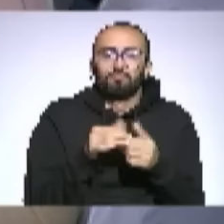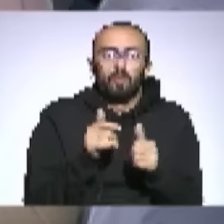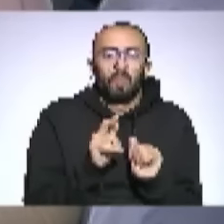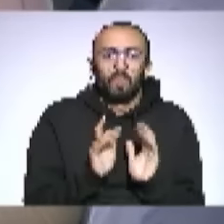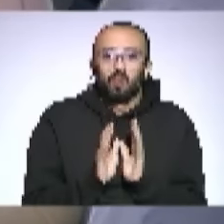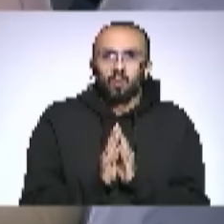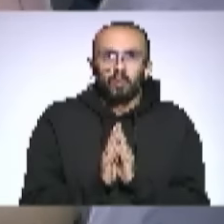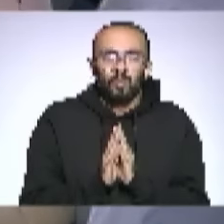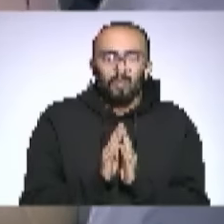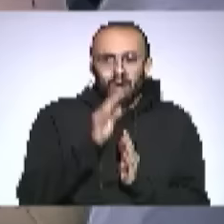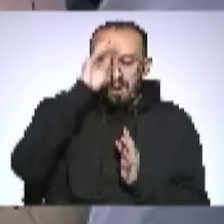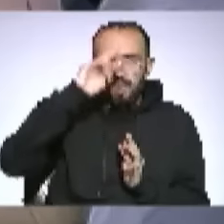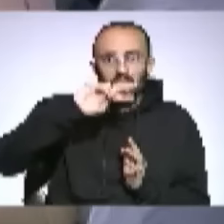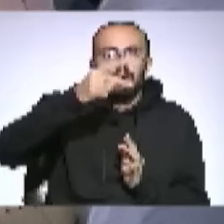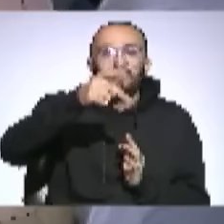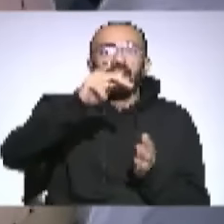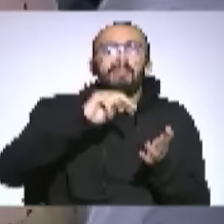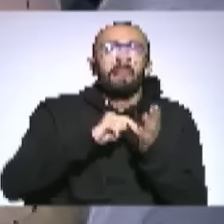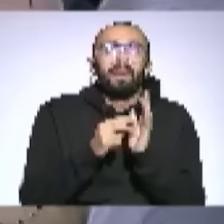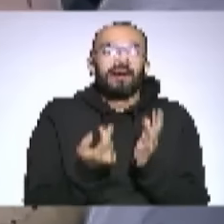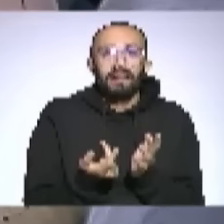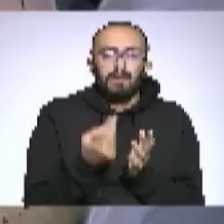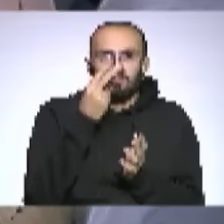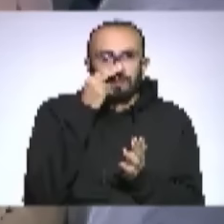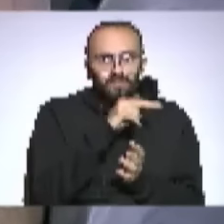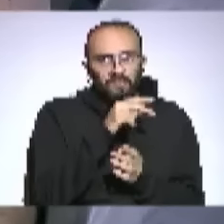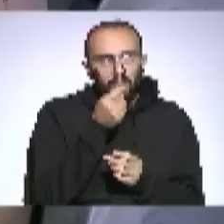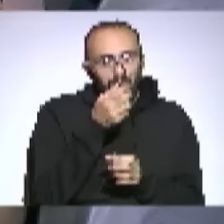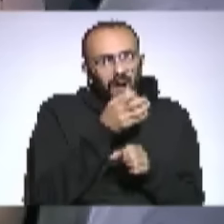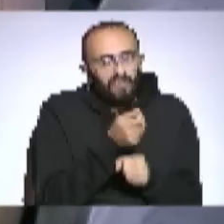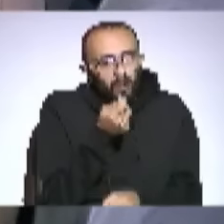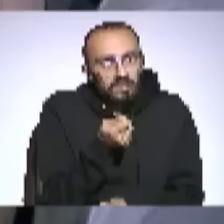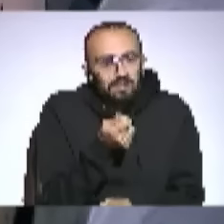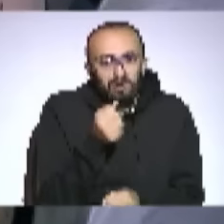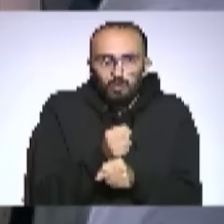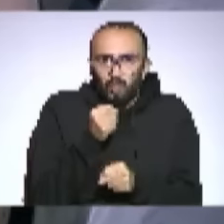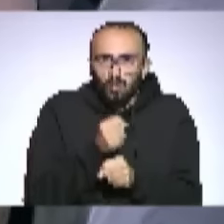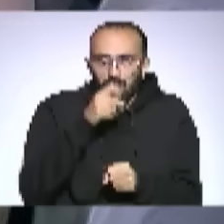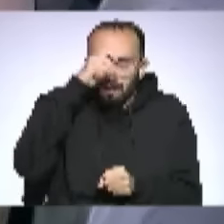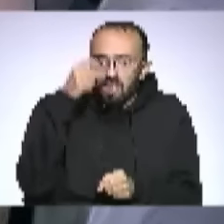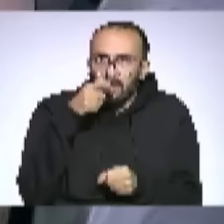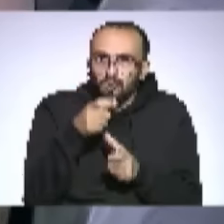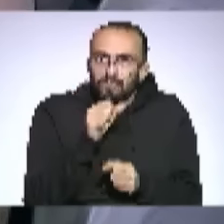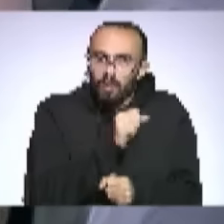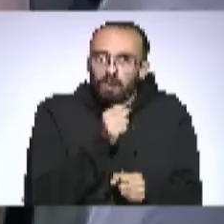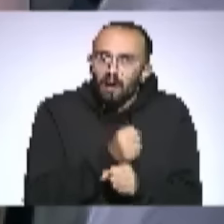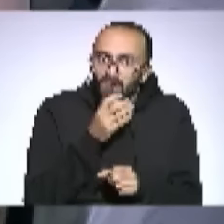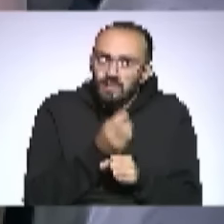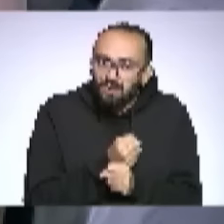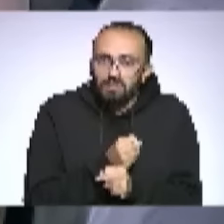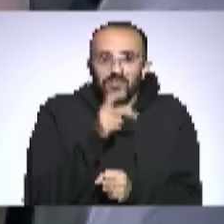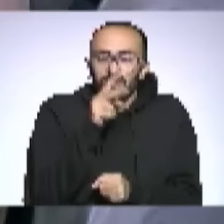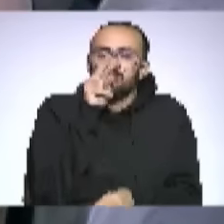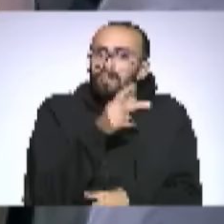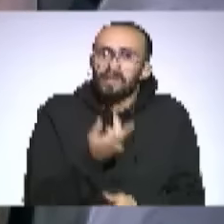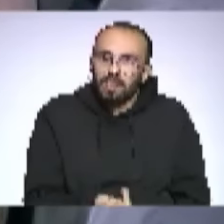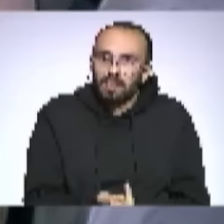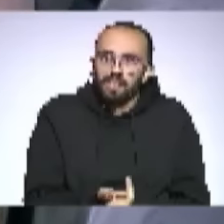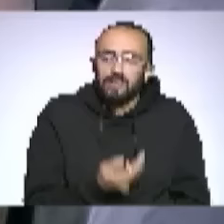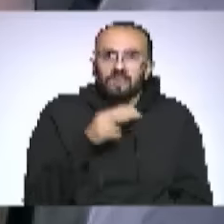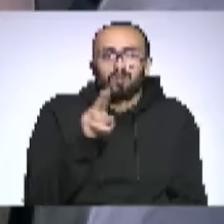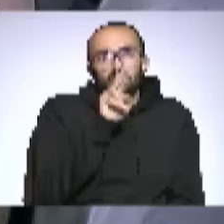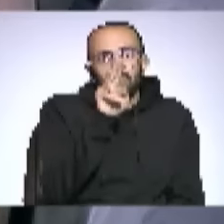انت لو مكاني كده مش هتبقي شايفه انه المفروض ان هو يحافظ على الفلوس اللي بيشتغل بيها بلاش يدلع قوي كده مش انت شايفه كده انت ايه